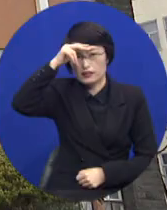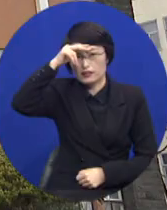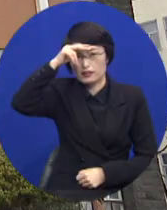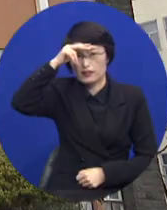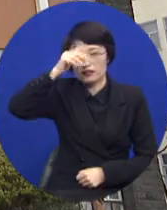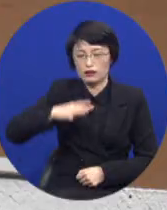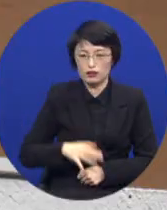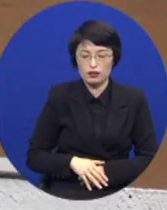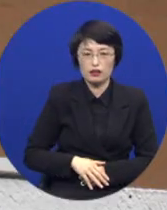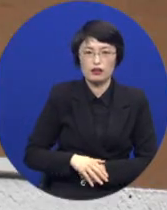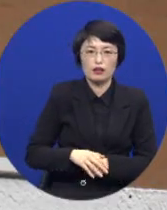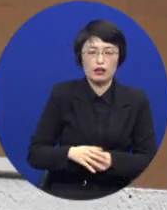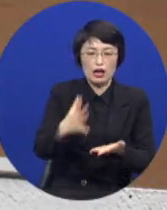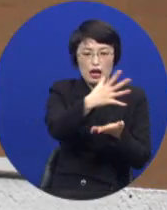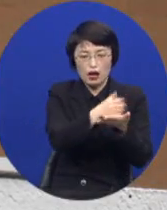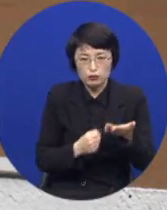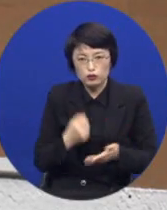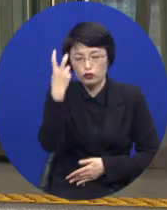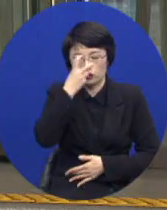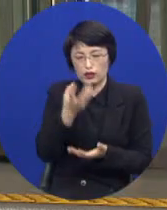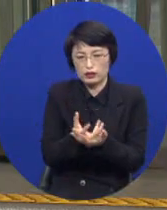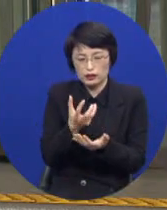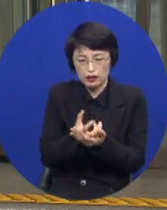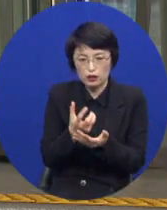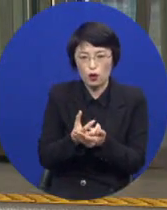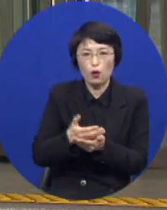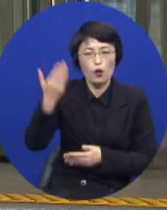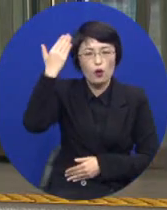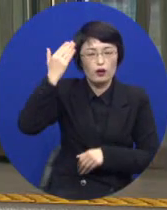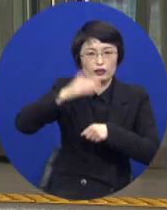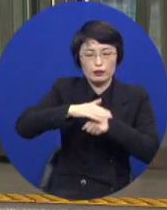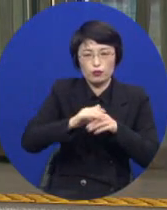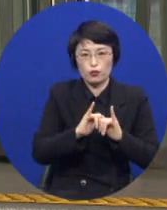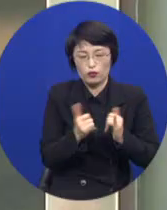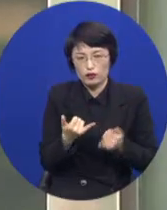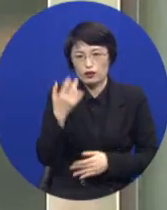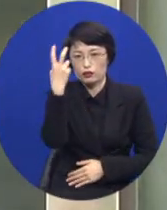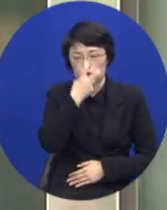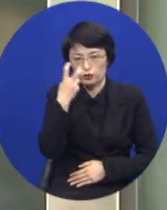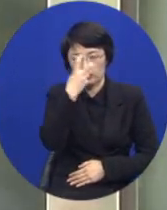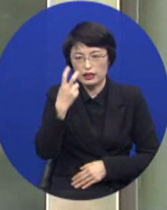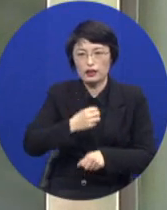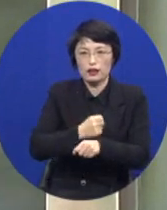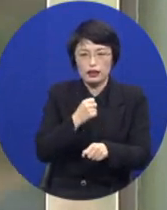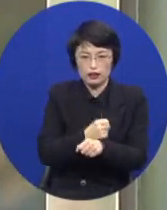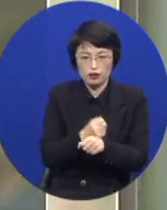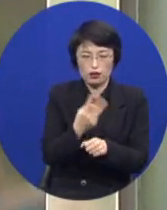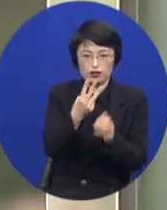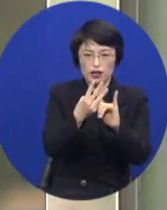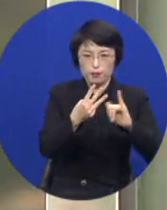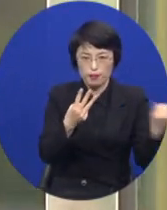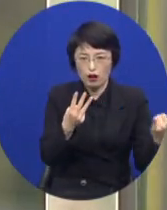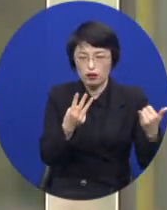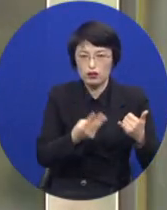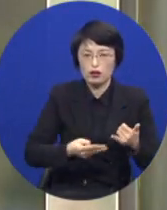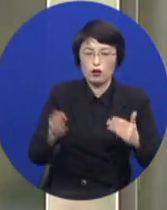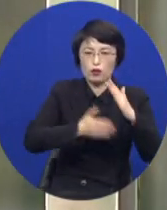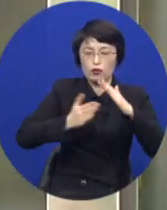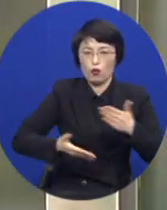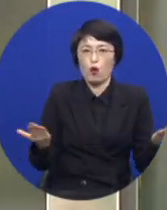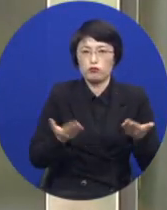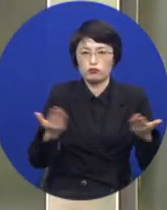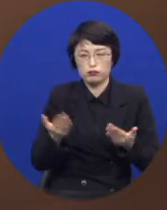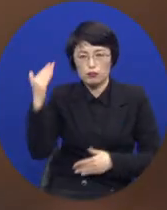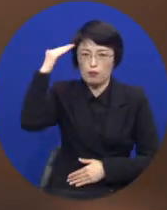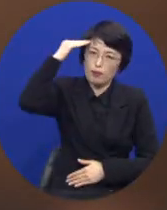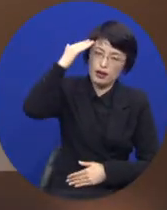참고인 조사를 벌여 도민 의견 조사 과정에 개입한 a 씨 등 3명을 위 계상 공무집행방해 혐의로 입건했습니다